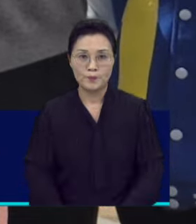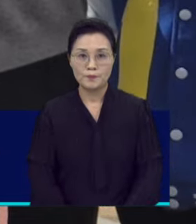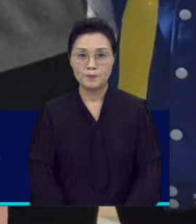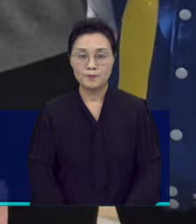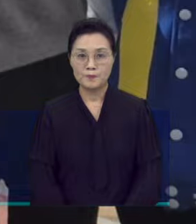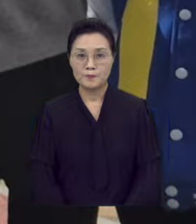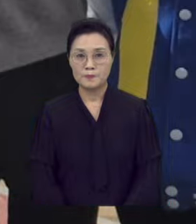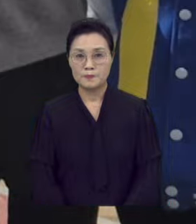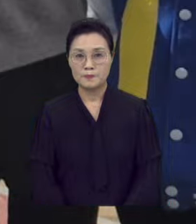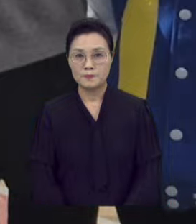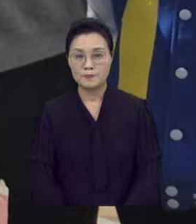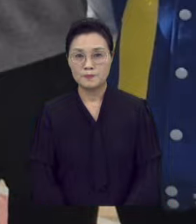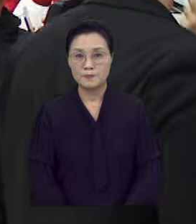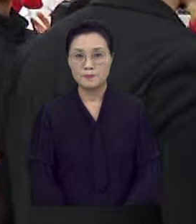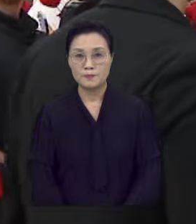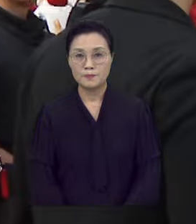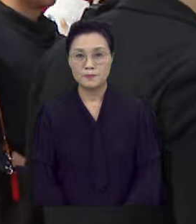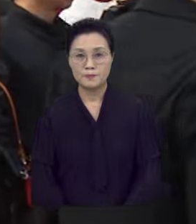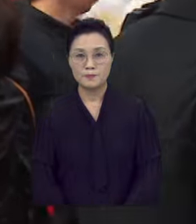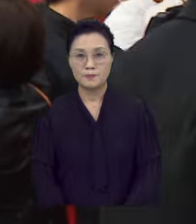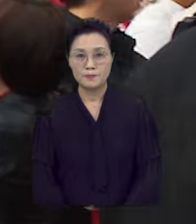보도합니다.